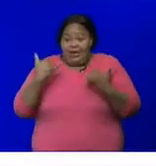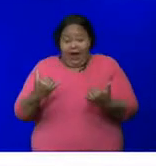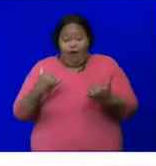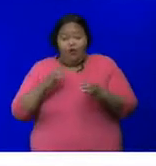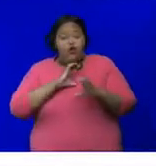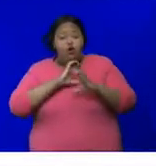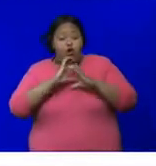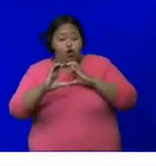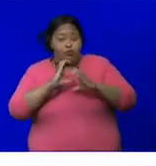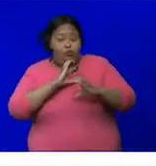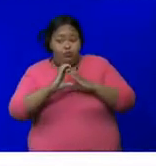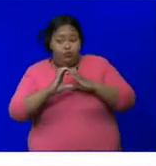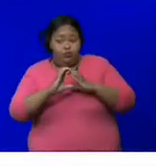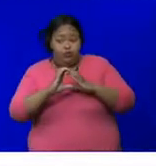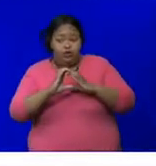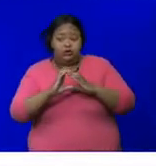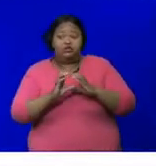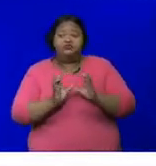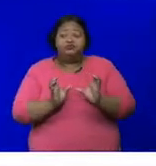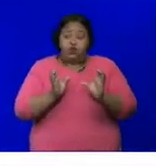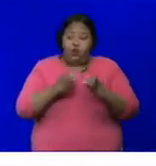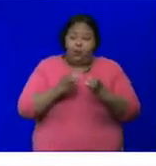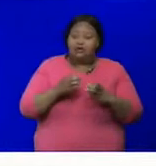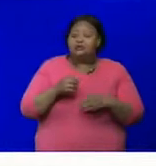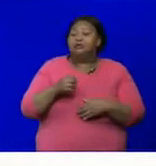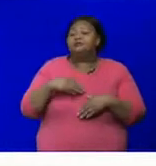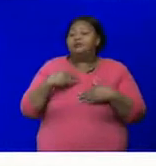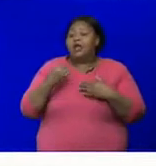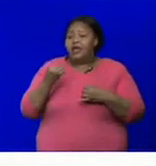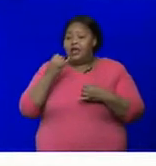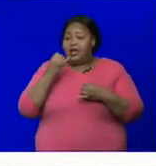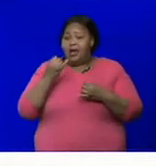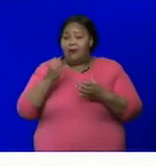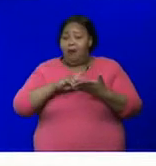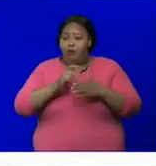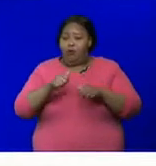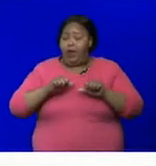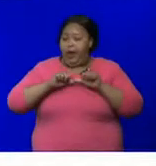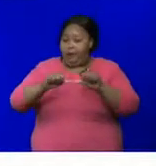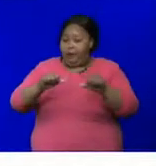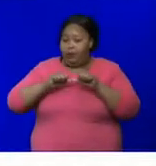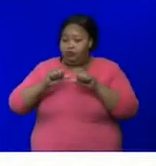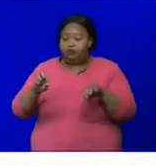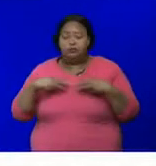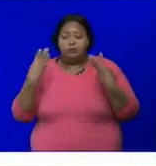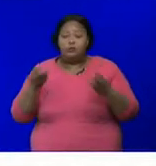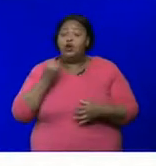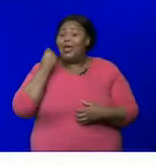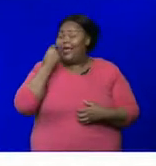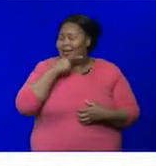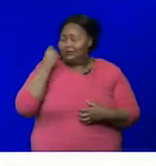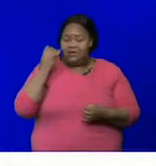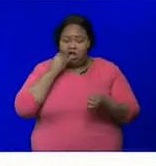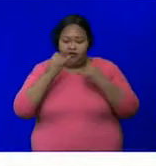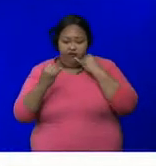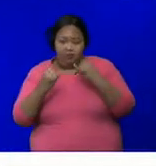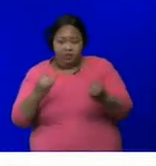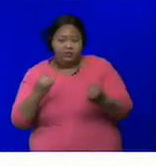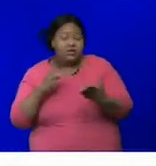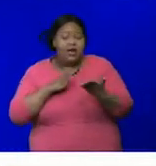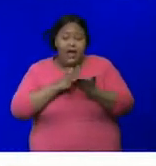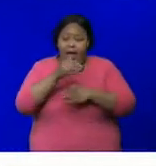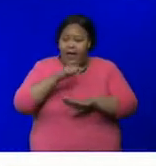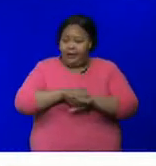tebuchwephesha malula nje. Mbongeni Mtshali libandla lelingamele lokuxhumana kuleli Eswatini Communication Commission uthi noma ke